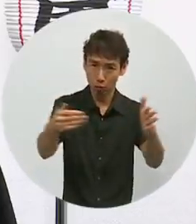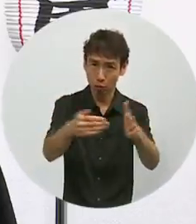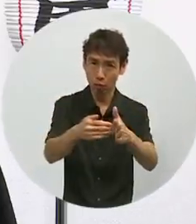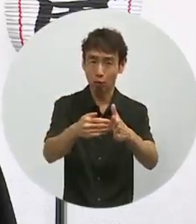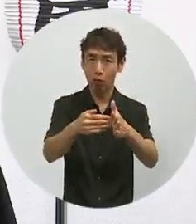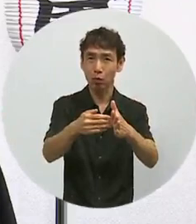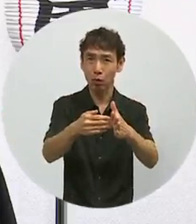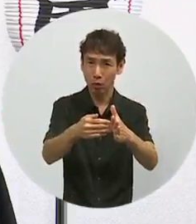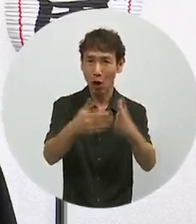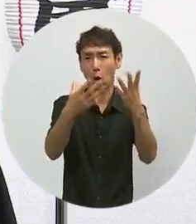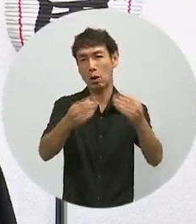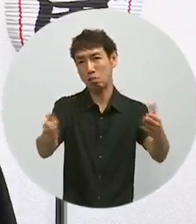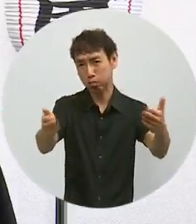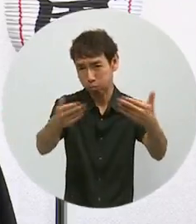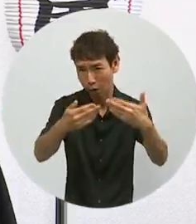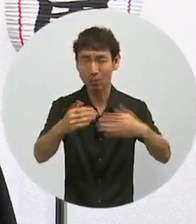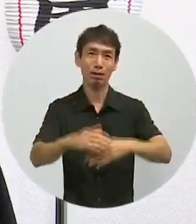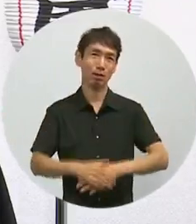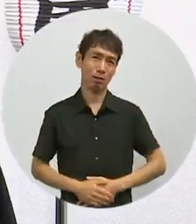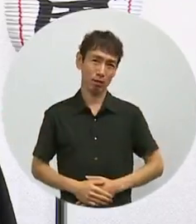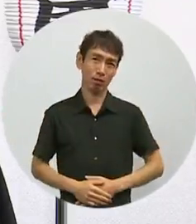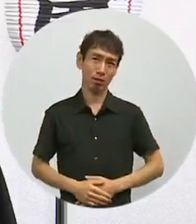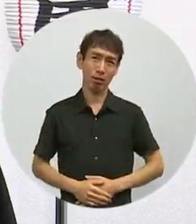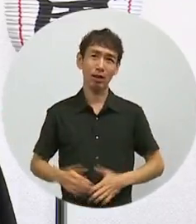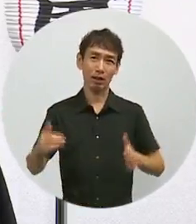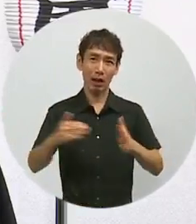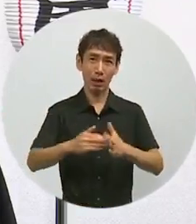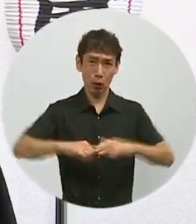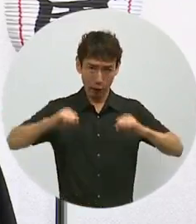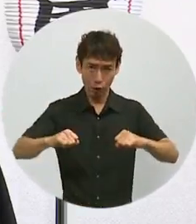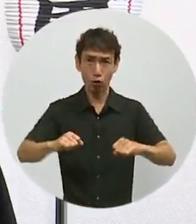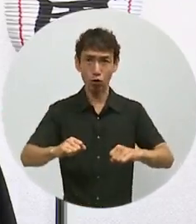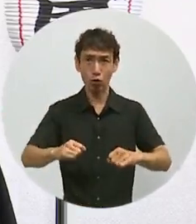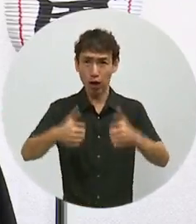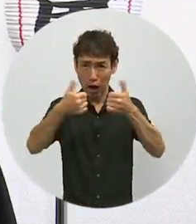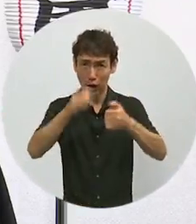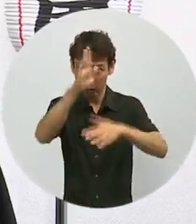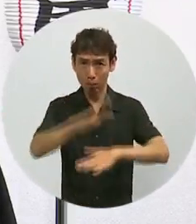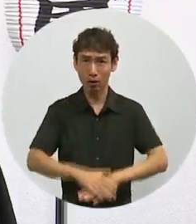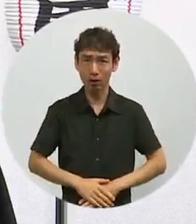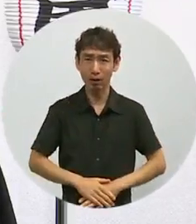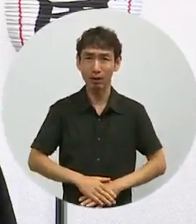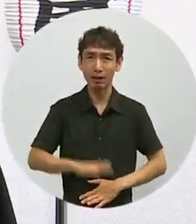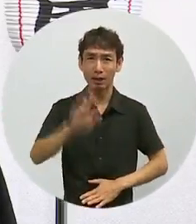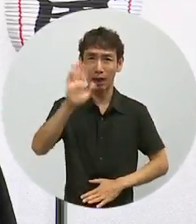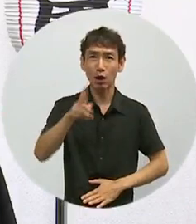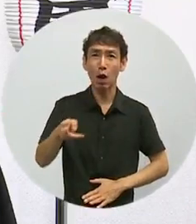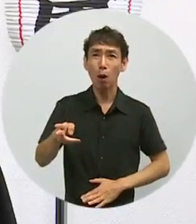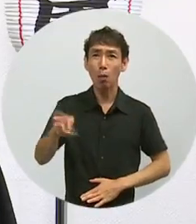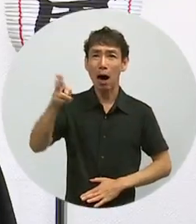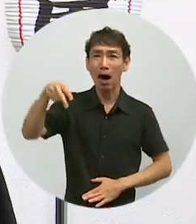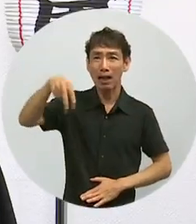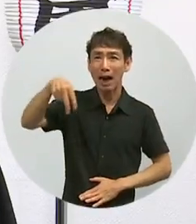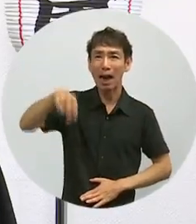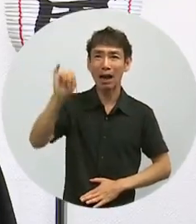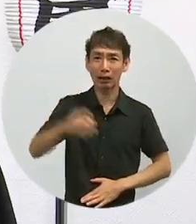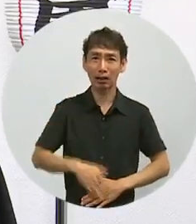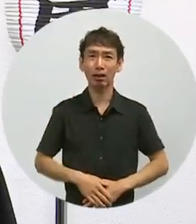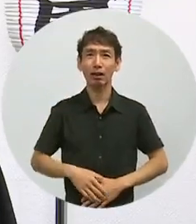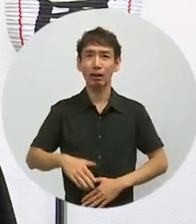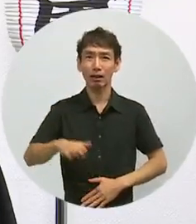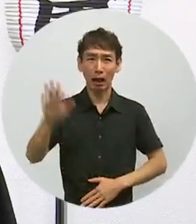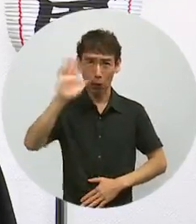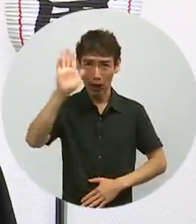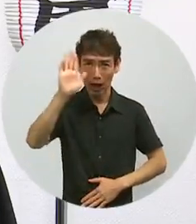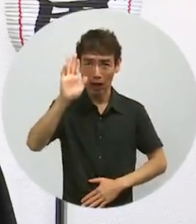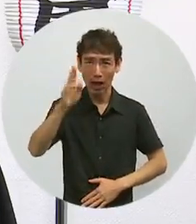。最後はね、皆さん元気よくご挨拶してください。さようならバナナイですよ。いきますよ、せーの、